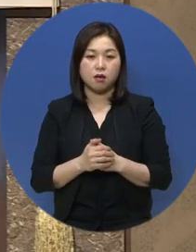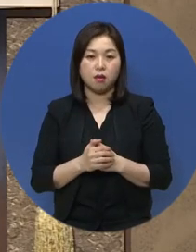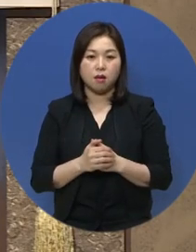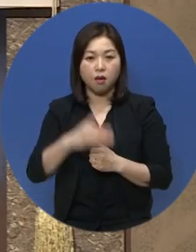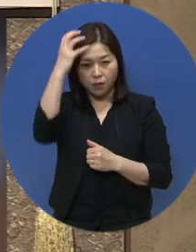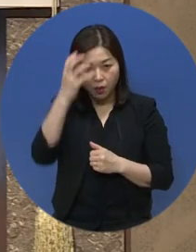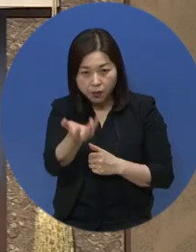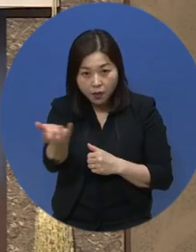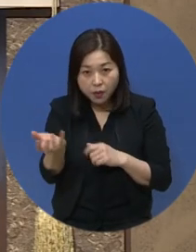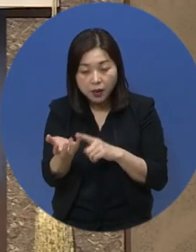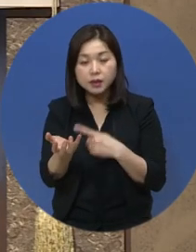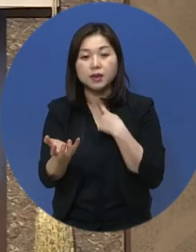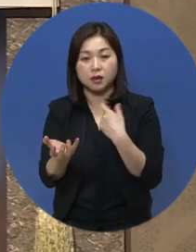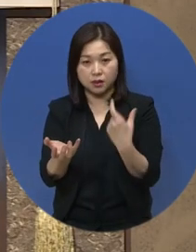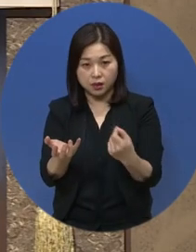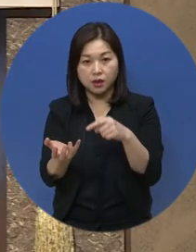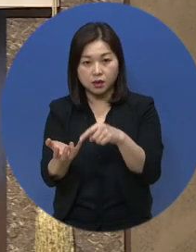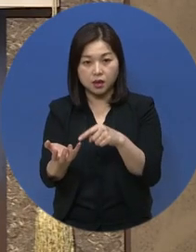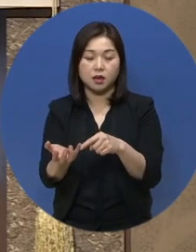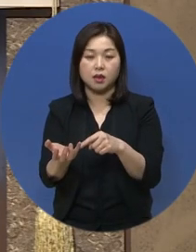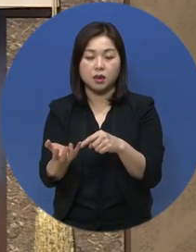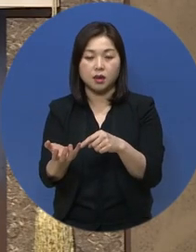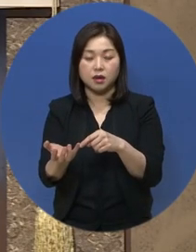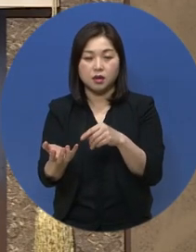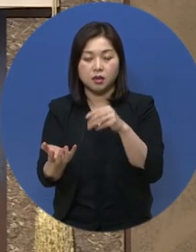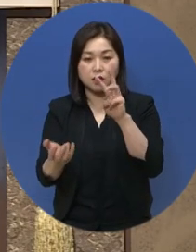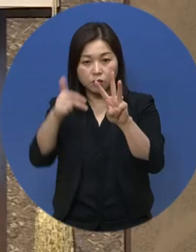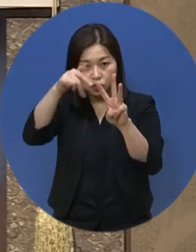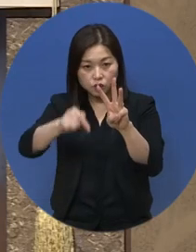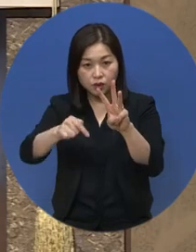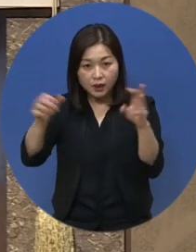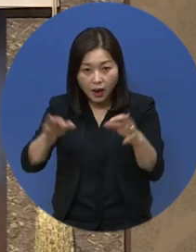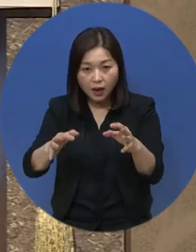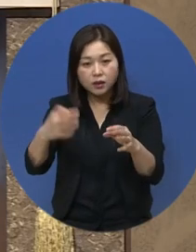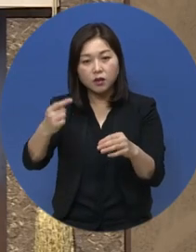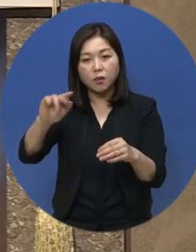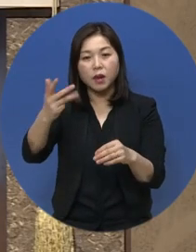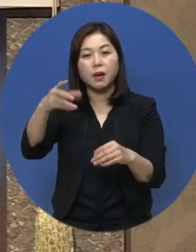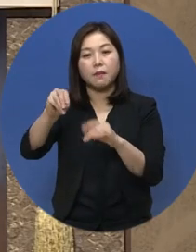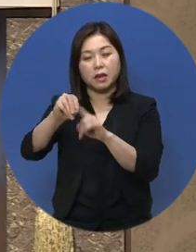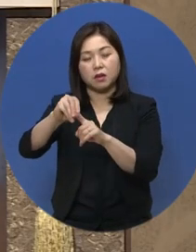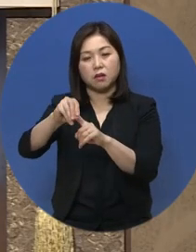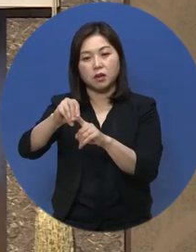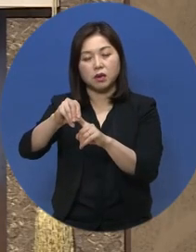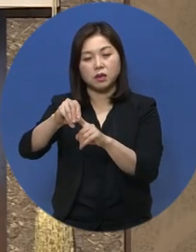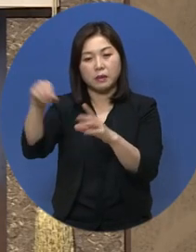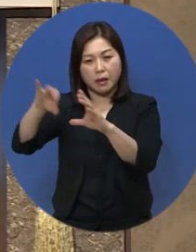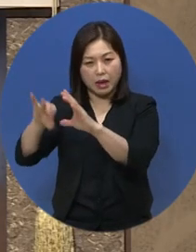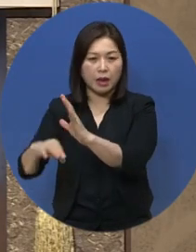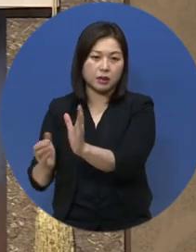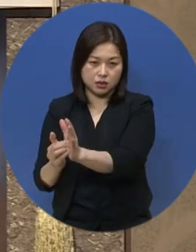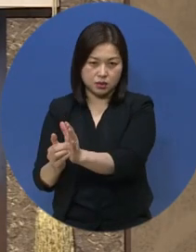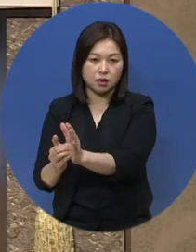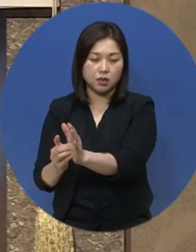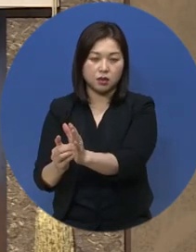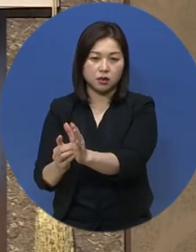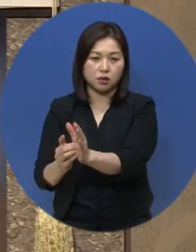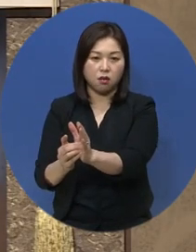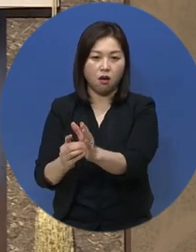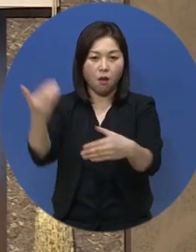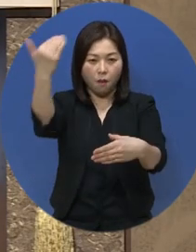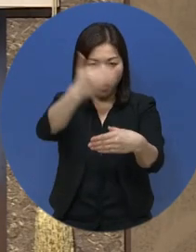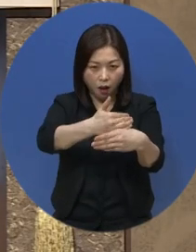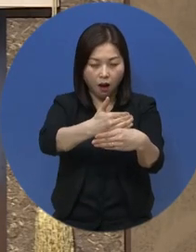했는데 한 3주 만에 한 1,800만 원 정도가 모여졌어요. 그래서 코호트 격리된 사회복지사